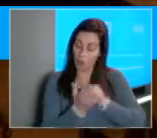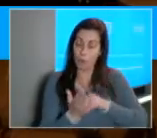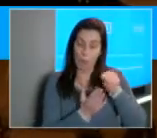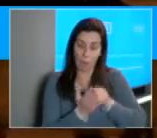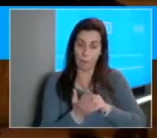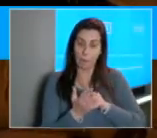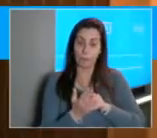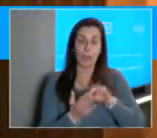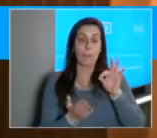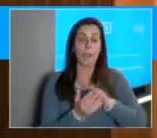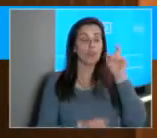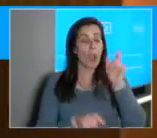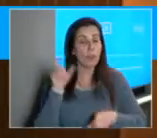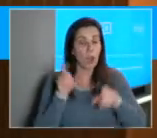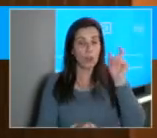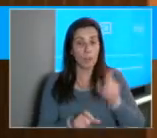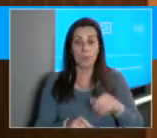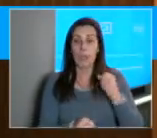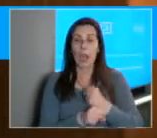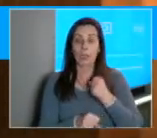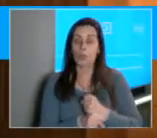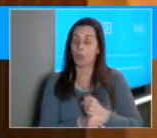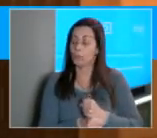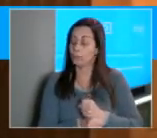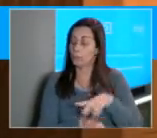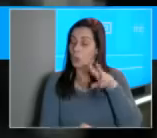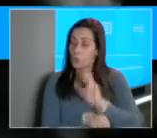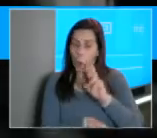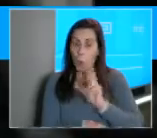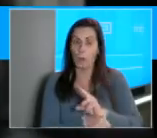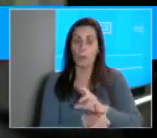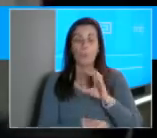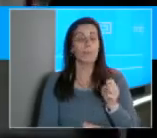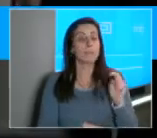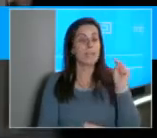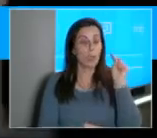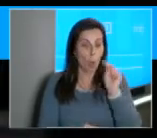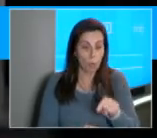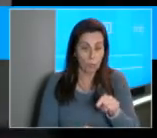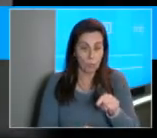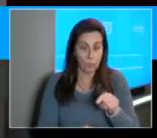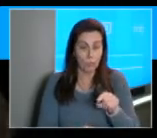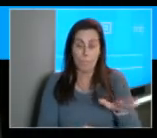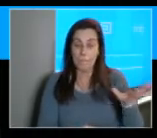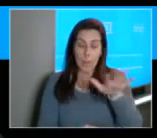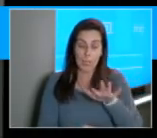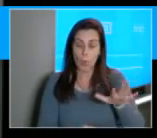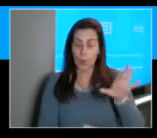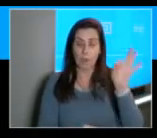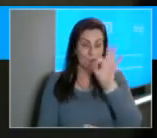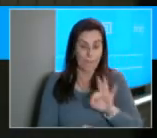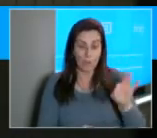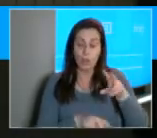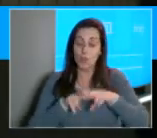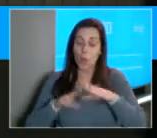אנשים. ברגע שאנשים ינקטו בכל הזהירות הנדרשת, ואם הם הגיעו מאזור נגוע, הם